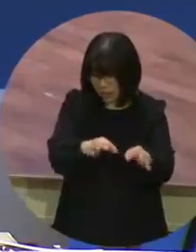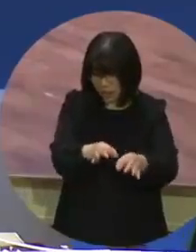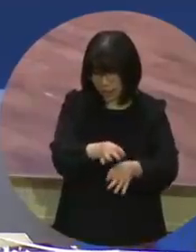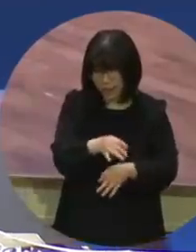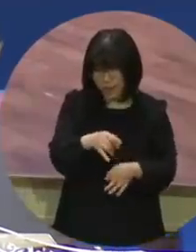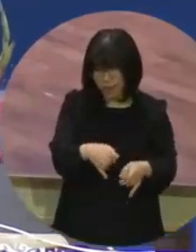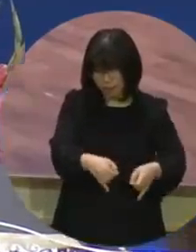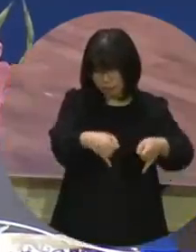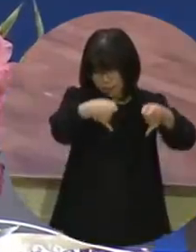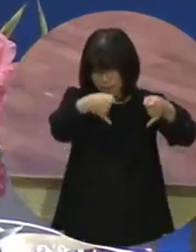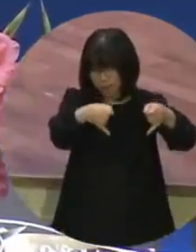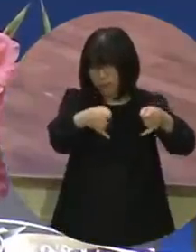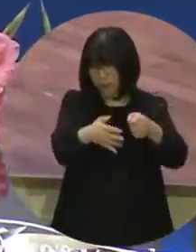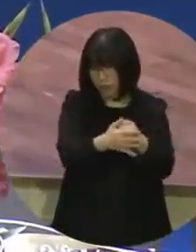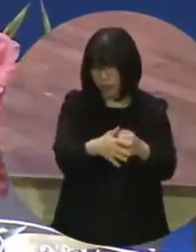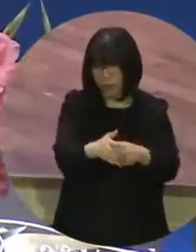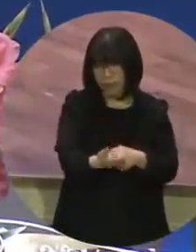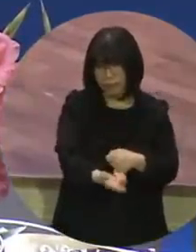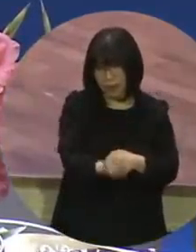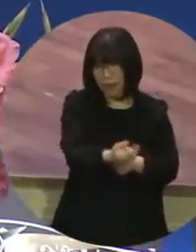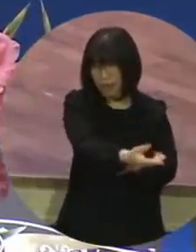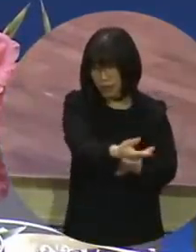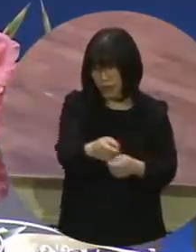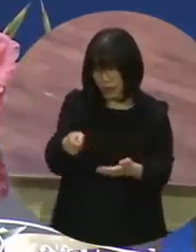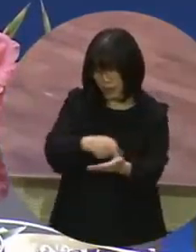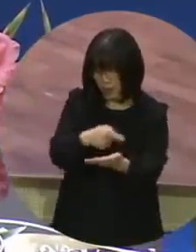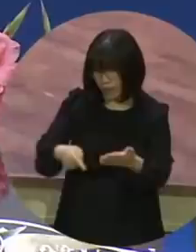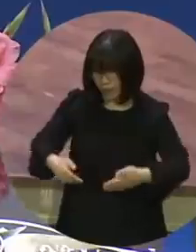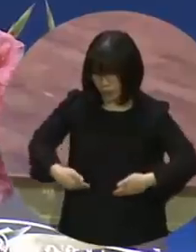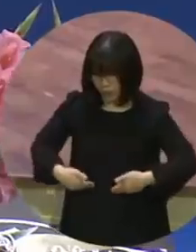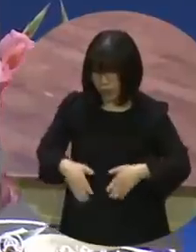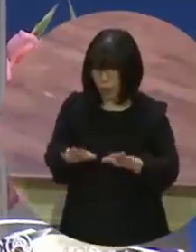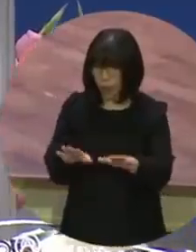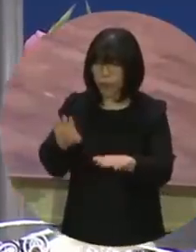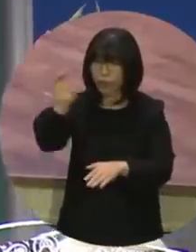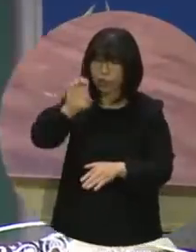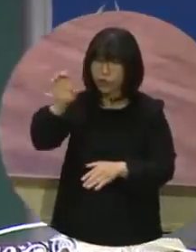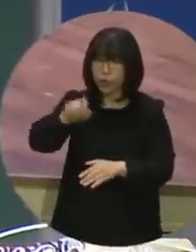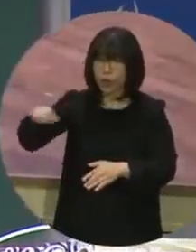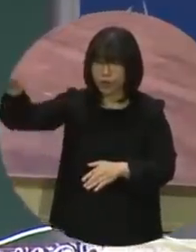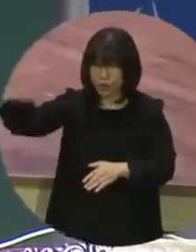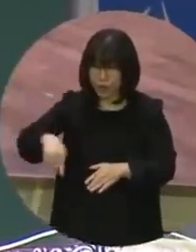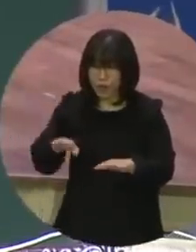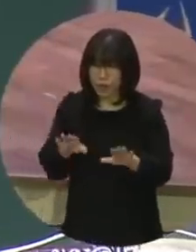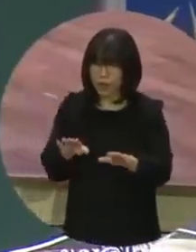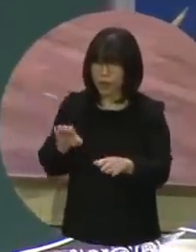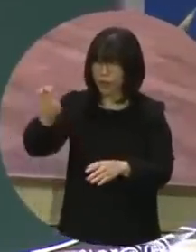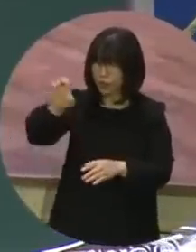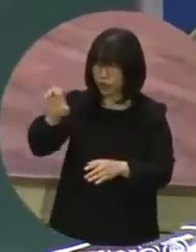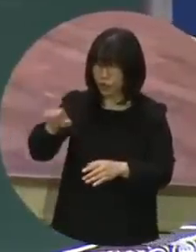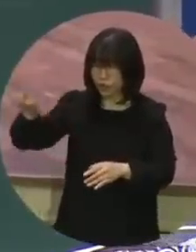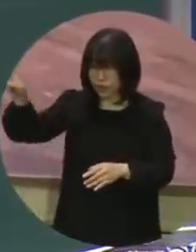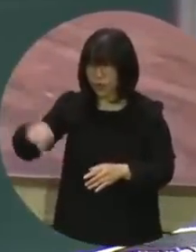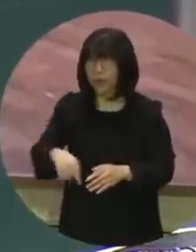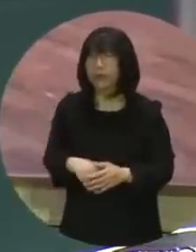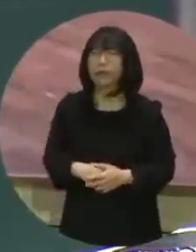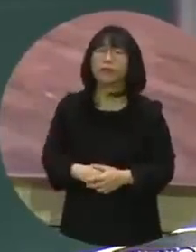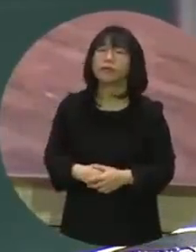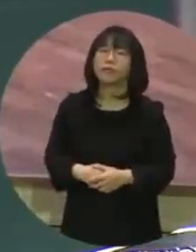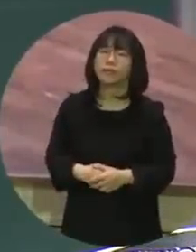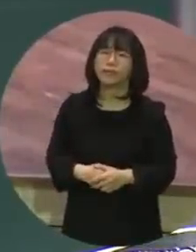갔잖아요. 이번에도 갔다 왔잖아요. 이렇게 이 밀라노 가면요. 자, 선교사들이 옵니다. 우리가